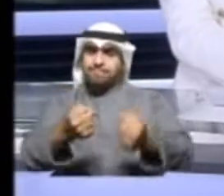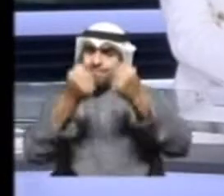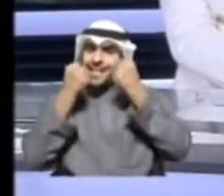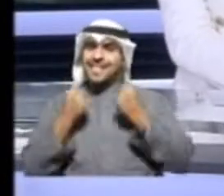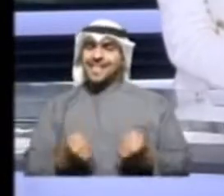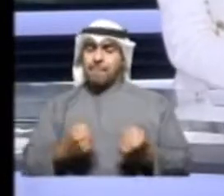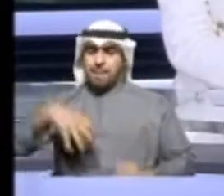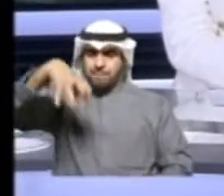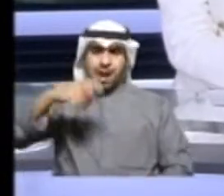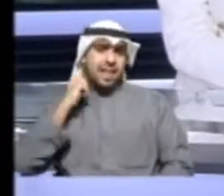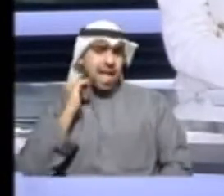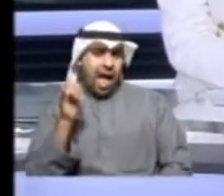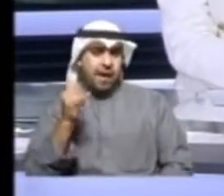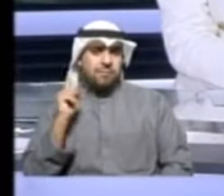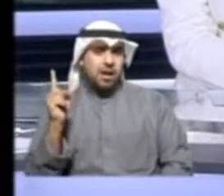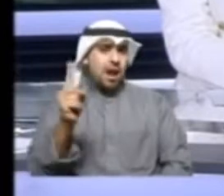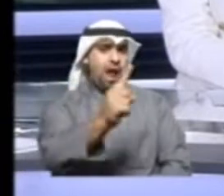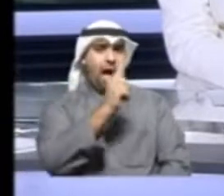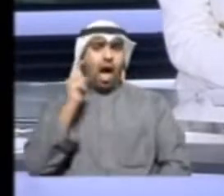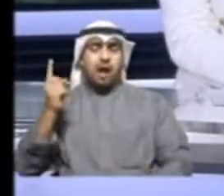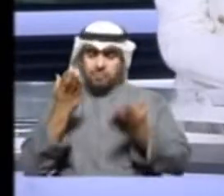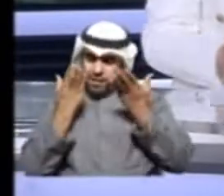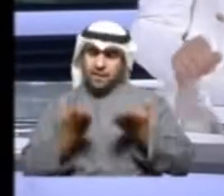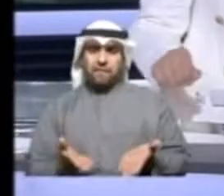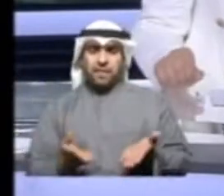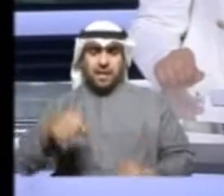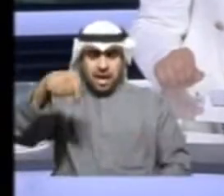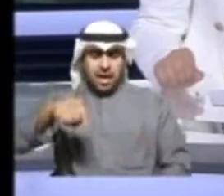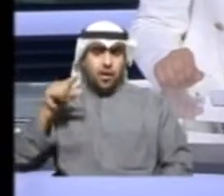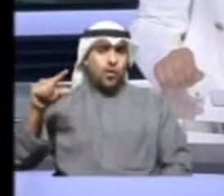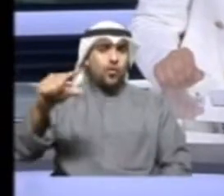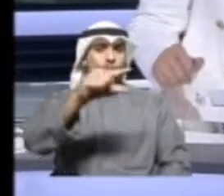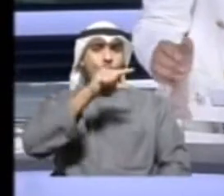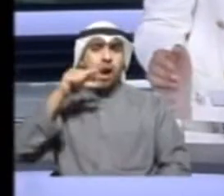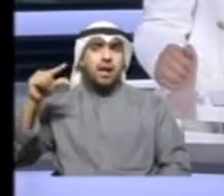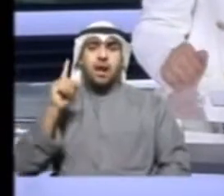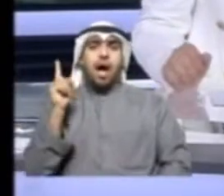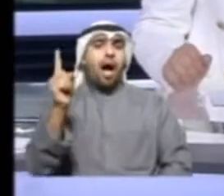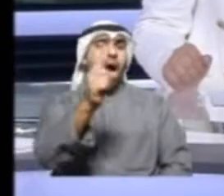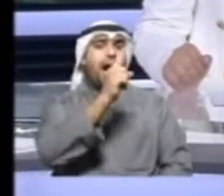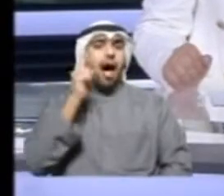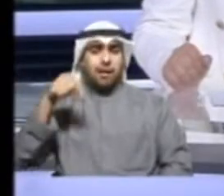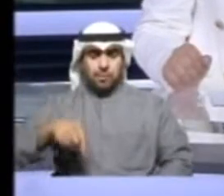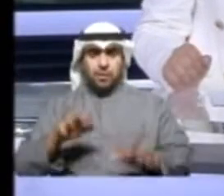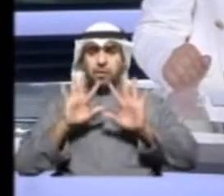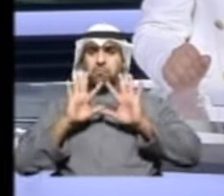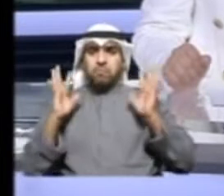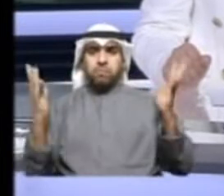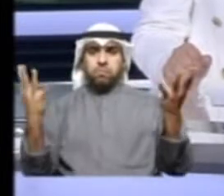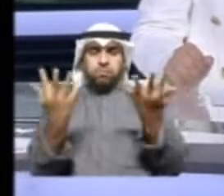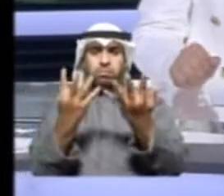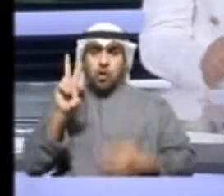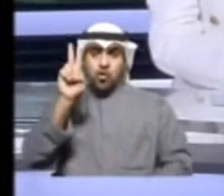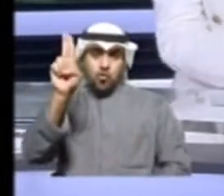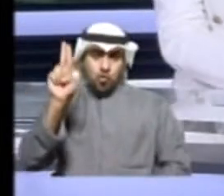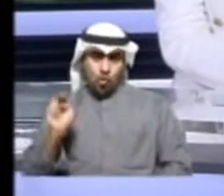المنطقة. وتأتي هذه التطلعات العربية والدولية نظرا للدور الكويتي الرائد على مدار عقود في تطبيق بنود ميثاق